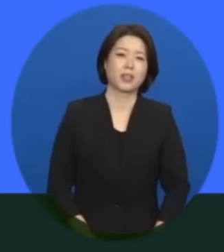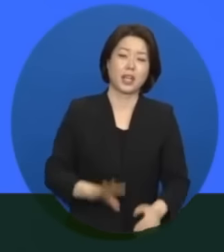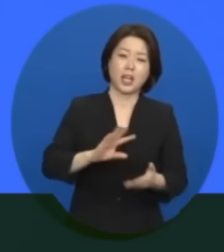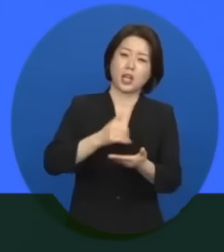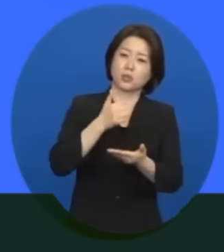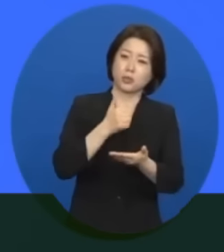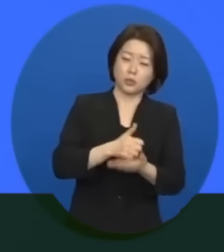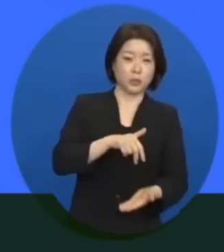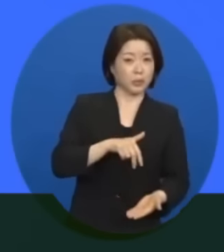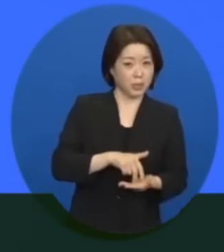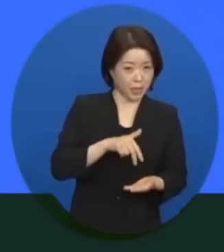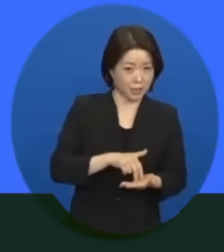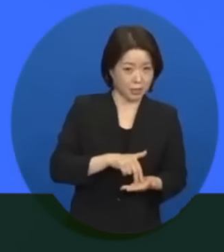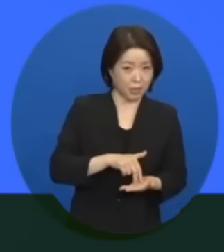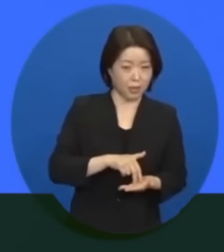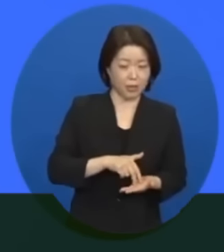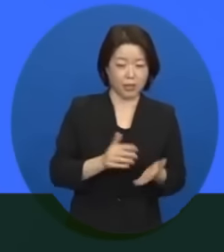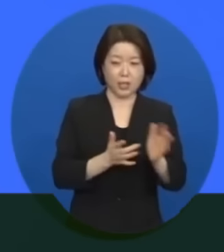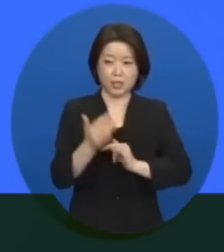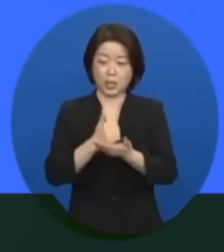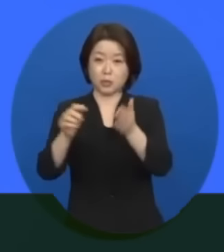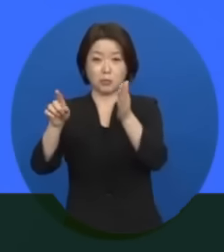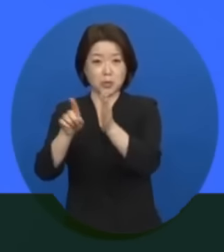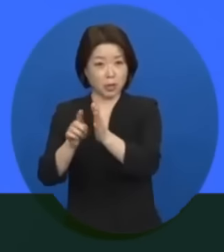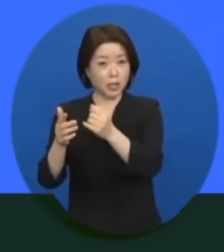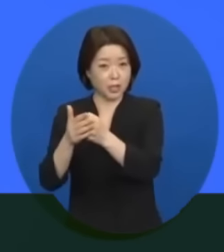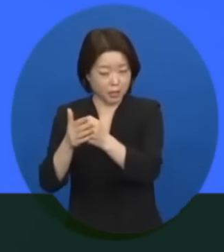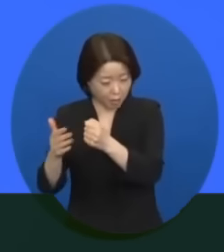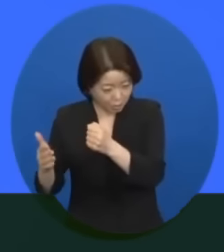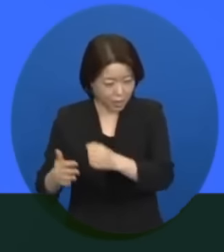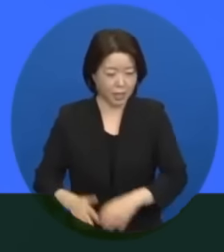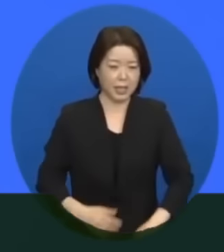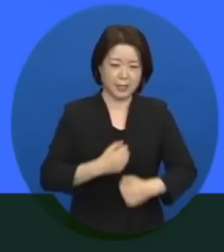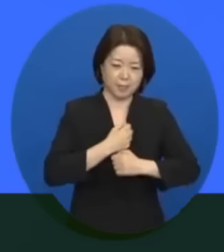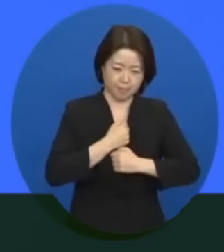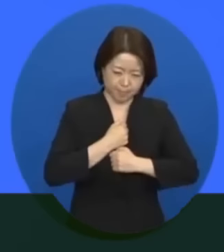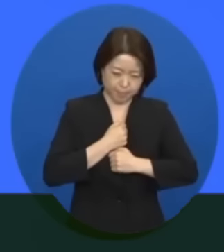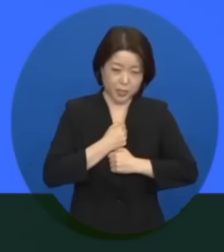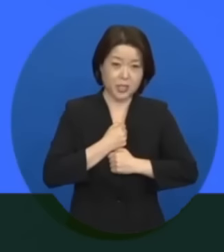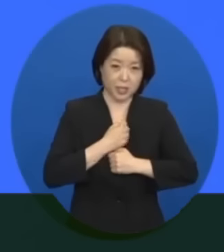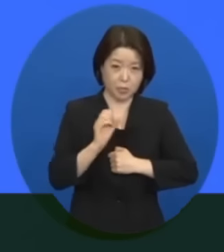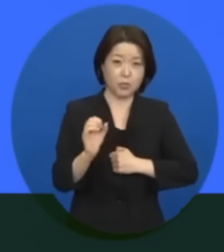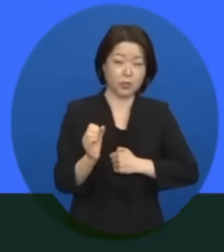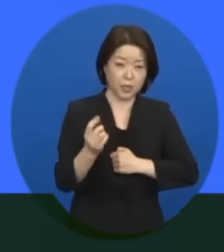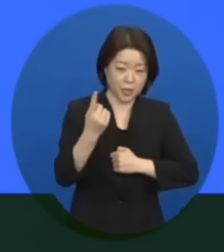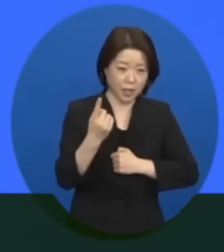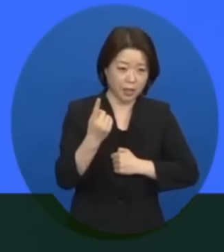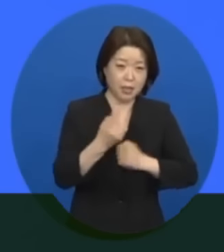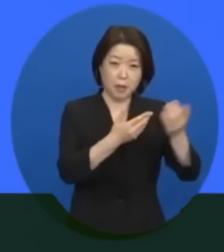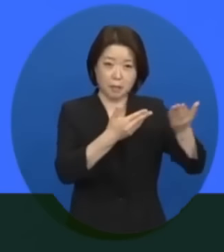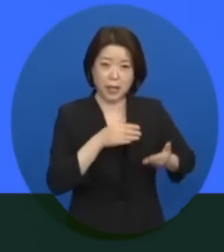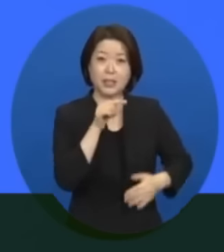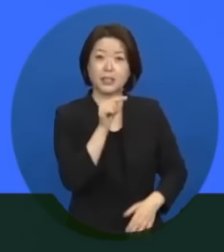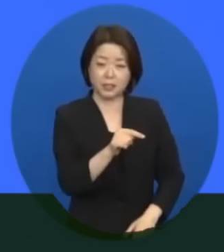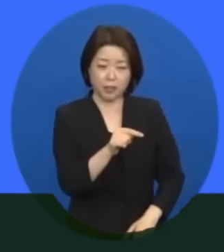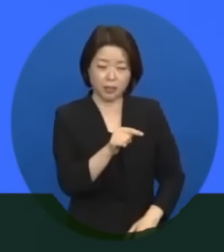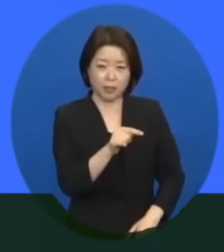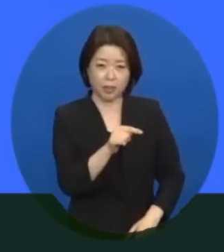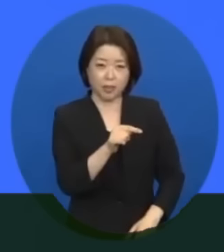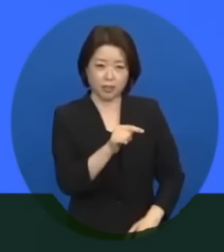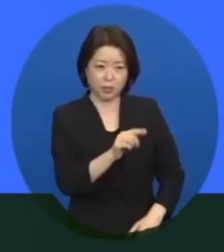그리스도인으로서 내가 예수님 믿기 때문에 지켜야 될 지킴으로써 얻는 것 그것 때문에 당하는